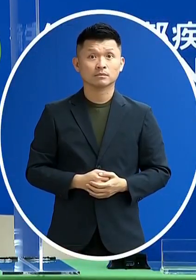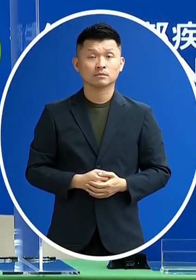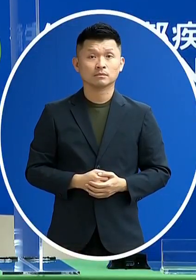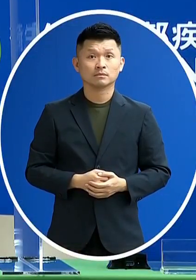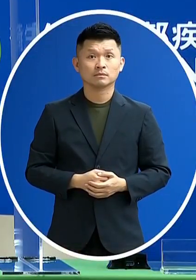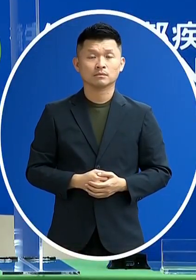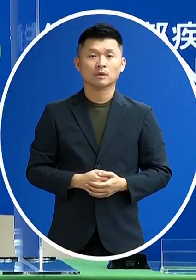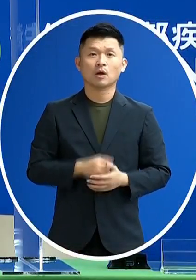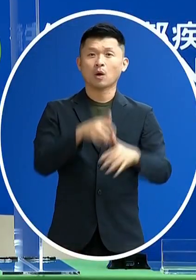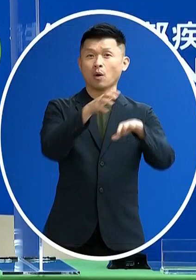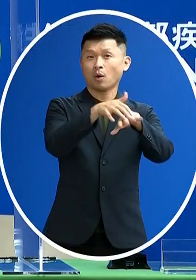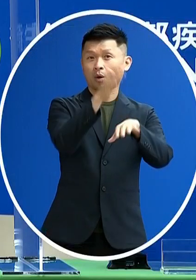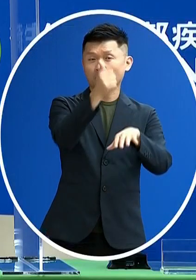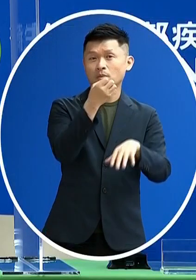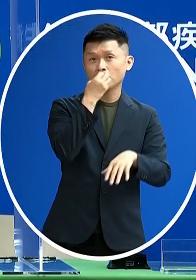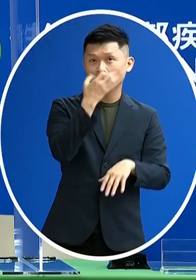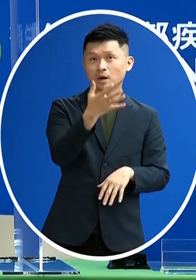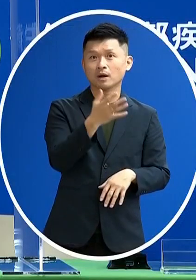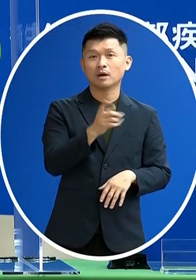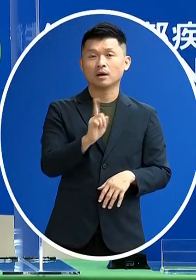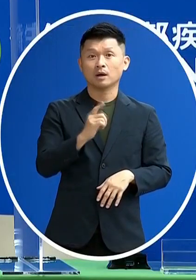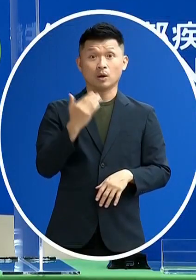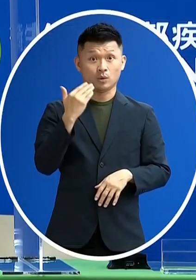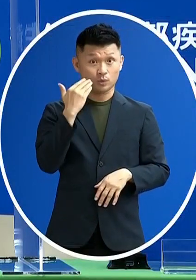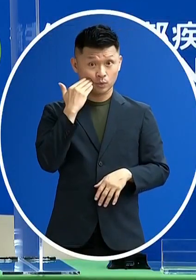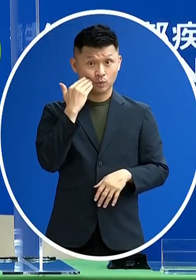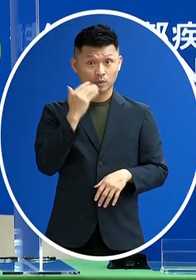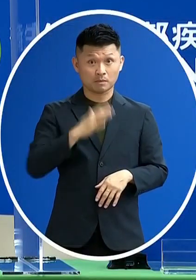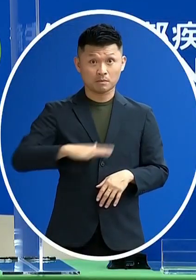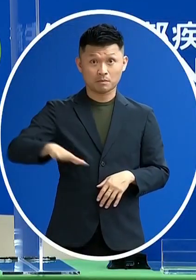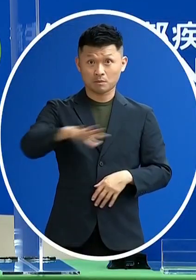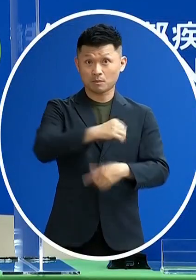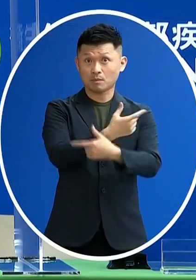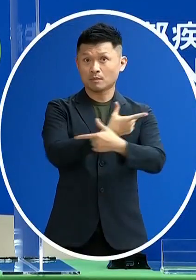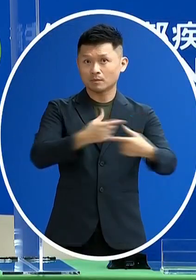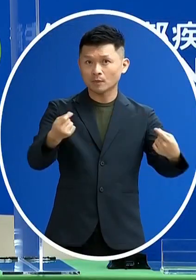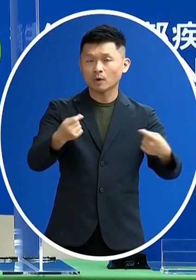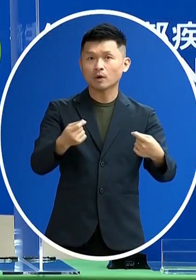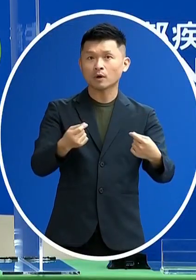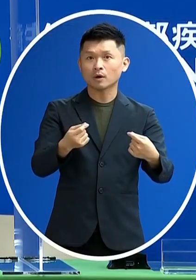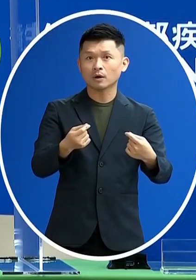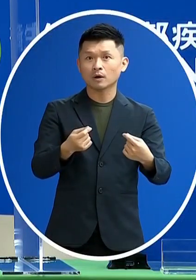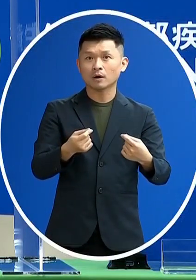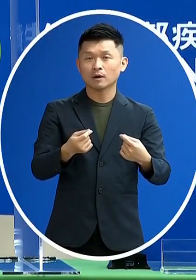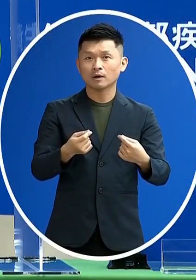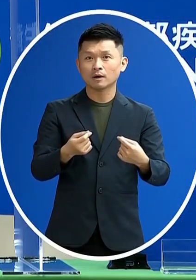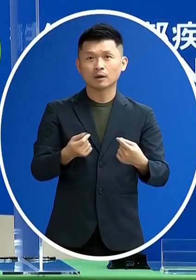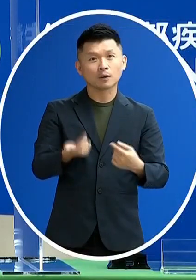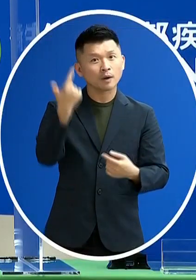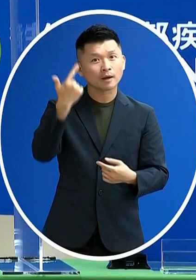因为他讲说，就是这样子做的话才能够比较快速。等一下，我看。